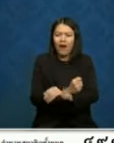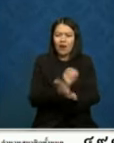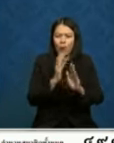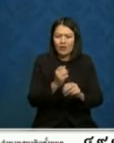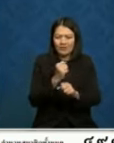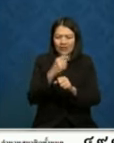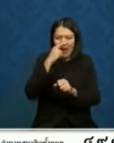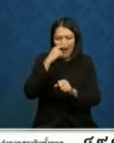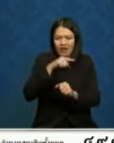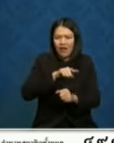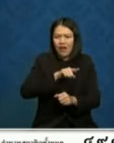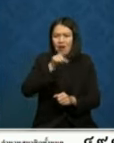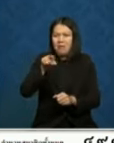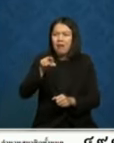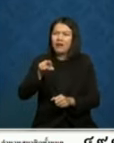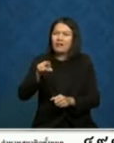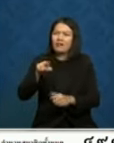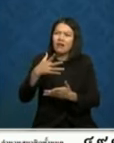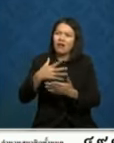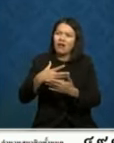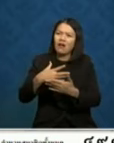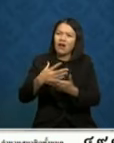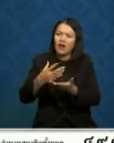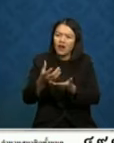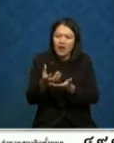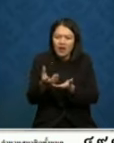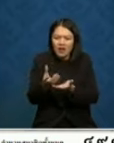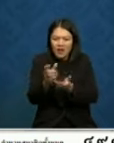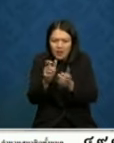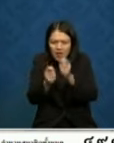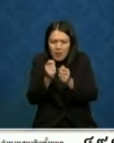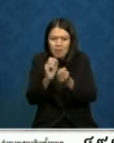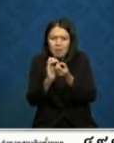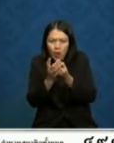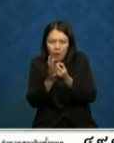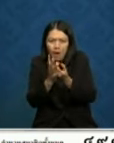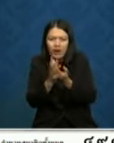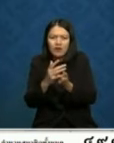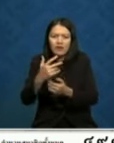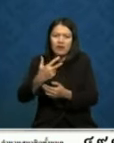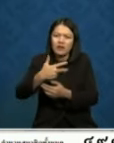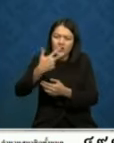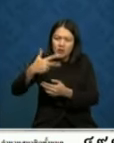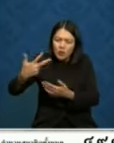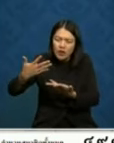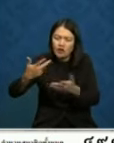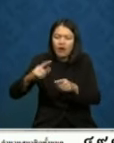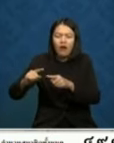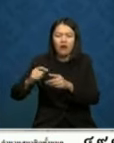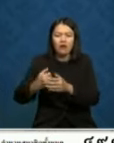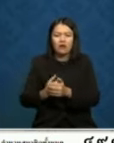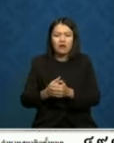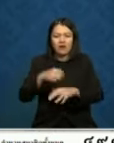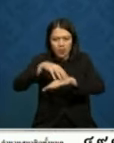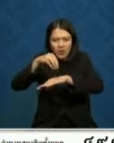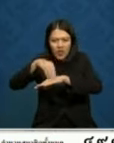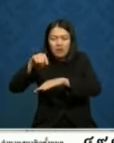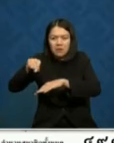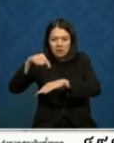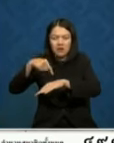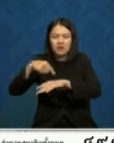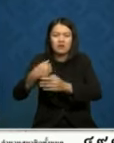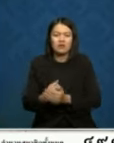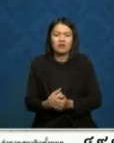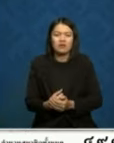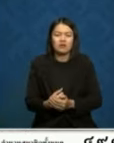ไทยไปที่ฟินแลนด์สวีเดนแรงงานเก็บเบอร์รี่ที่เราก็ยังมีปัญหาคดีการค้ามนุษย์ต่างๆขึ้นศาลอยู่ที่ทั้งสวีเดนและฟินแล